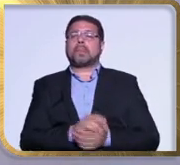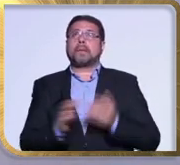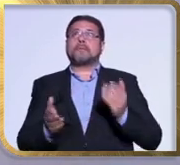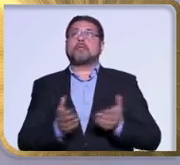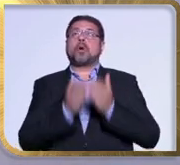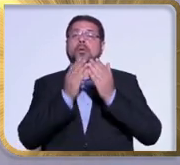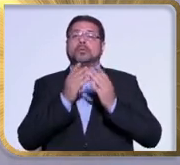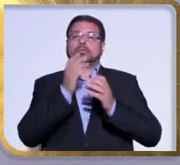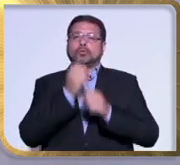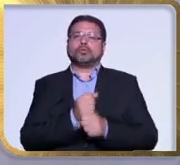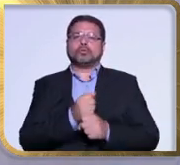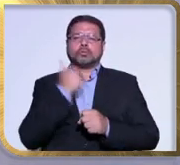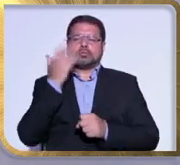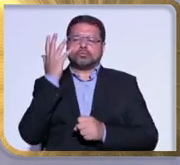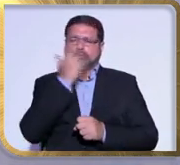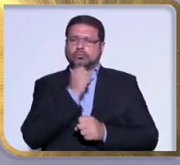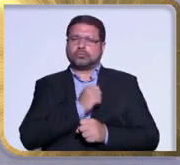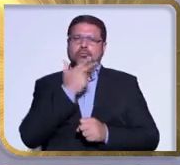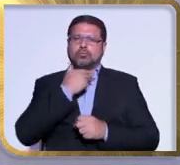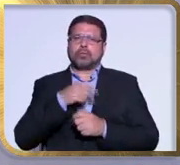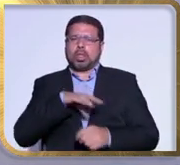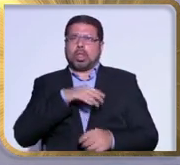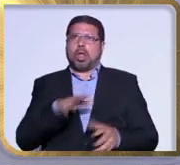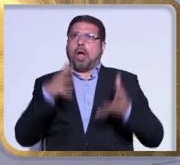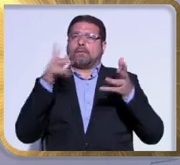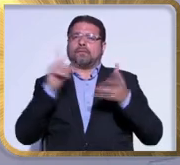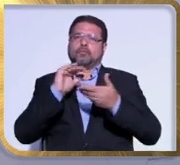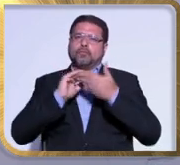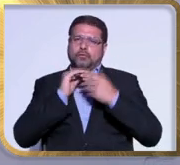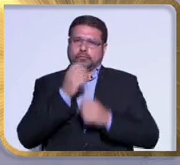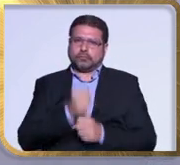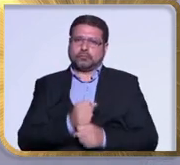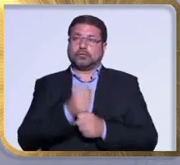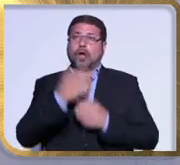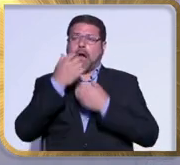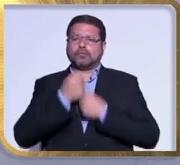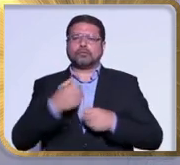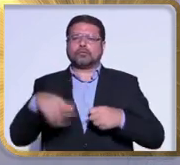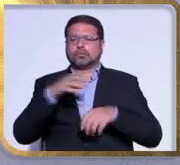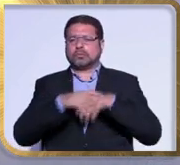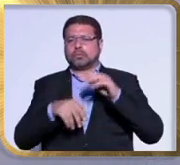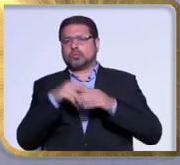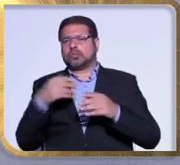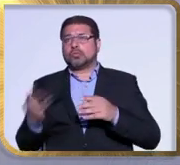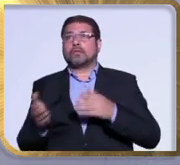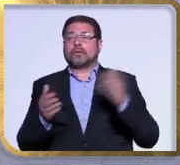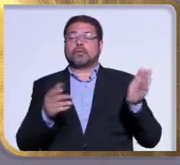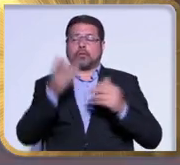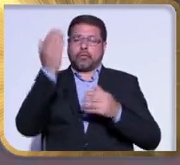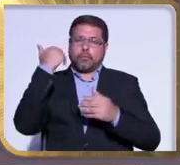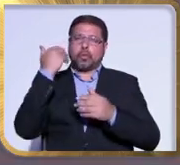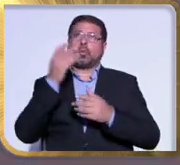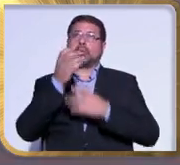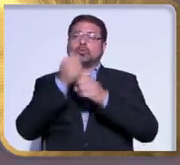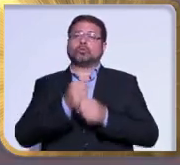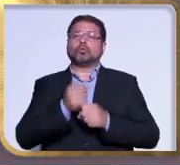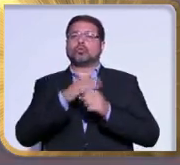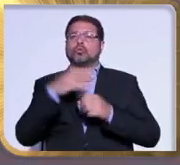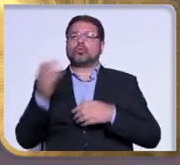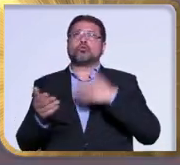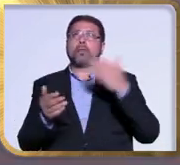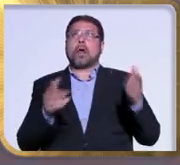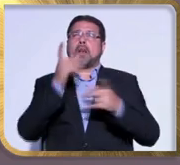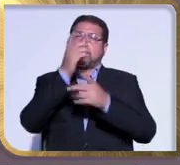اللهم استر عوراتنا وآمن روعاتنا، اللهم احفظنا من بين أيدينا ومن خلفنا وعن يميننا